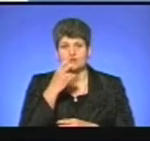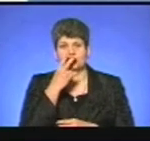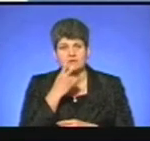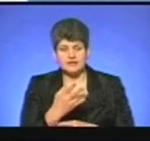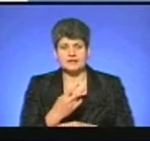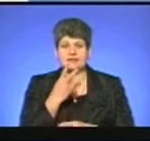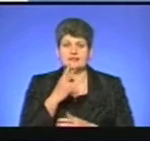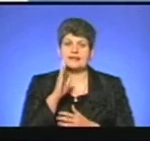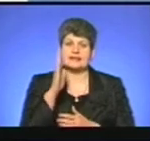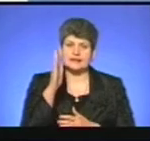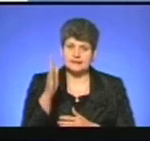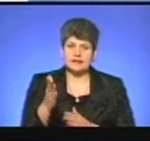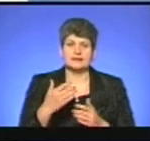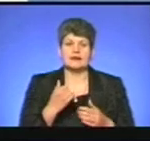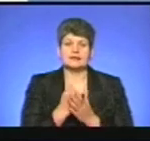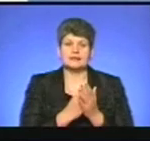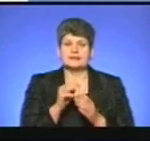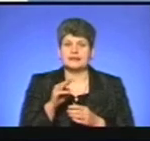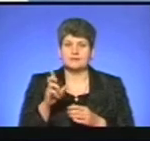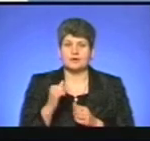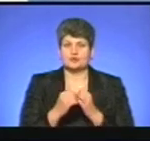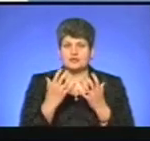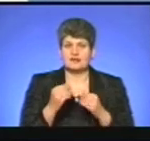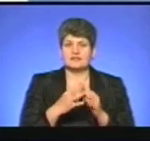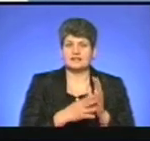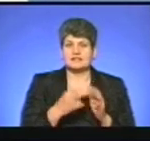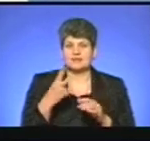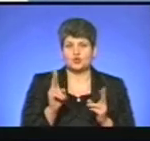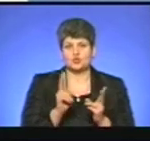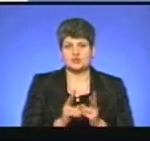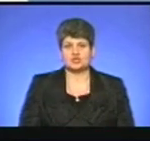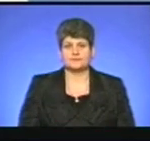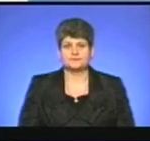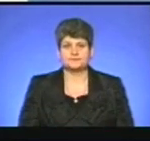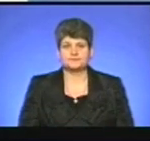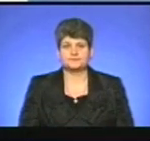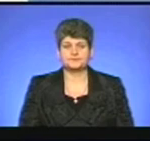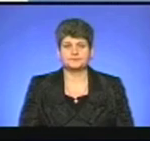нас. Дивіться нас і далі на телеканалі ТТБ кожного дня о 19:20. До зустрічі. До побачення.